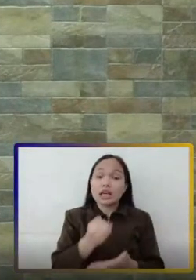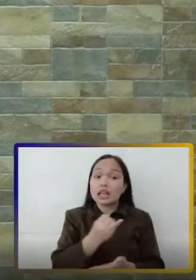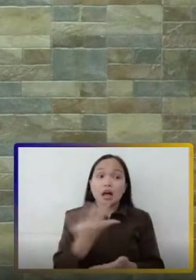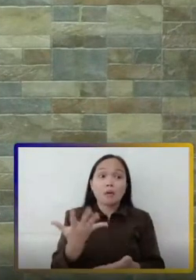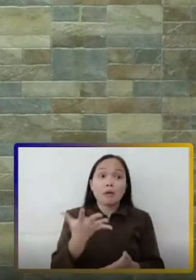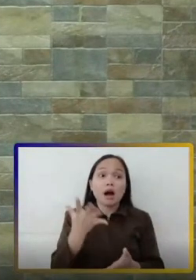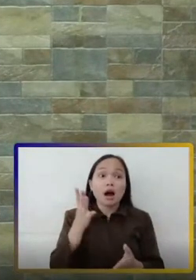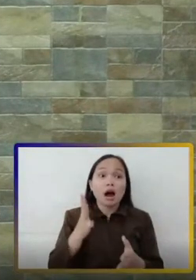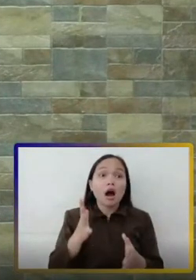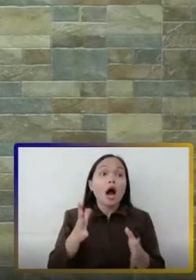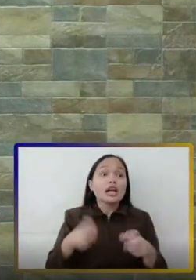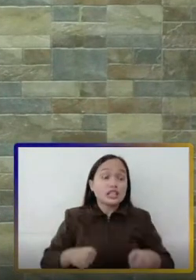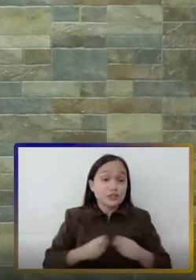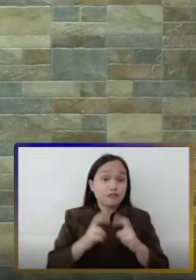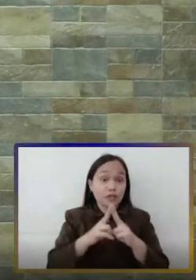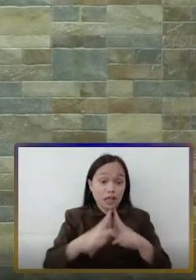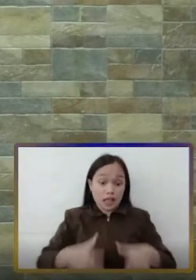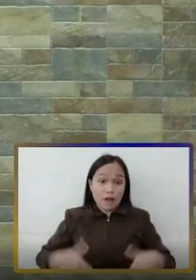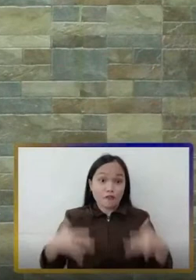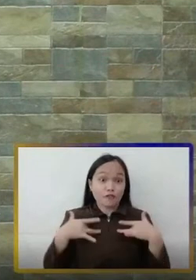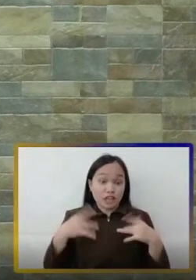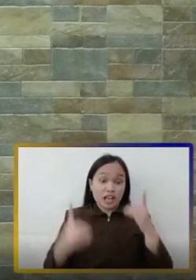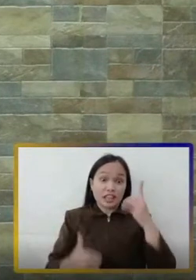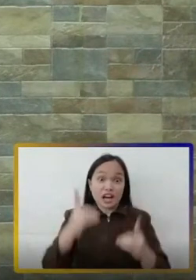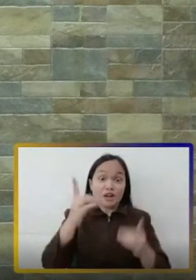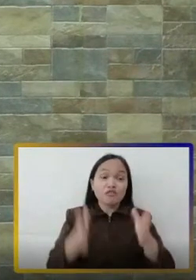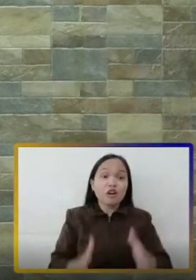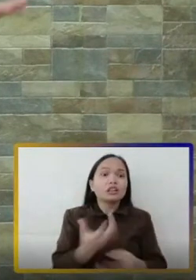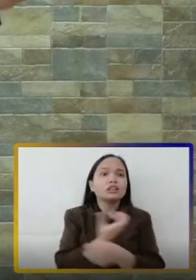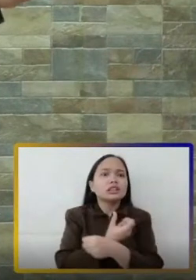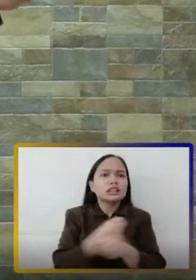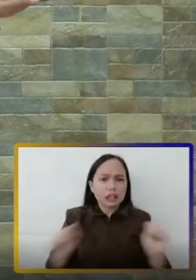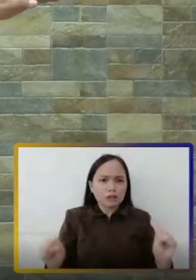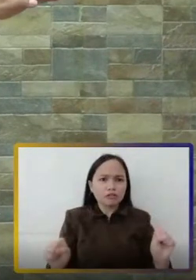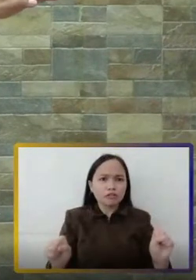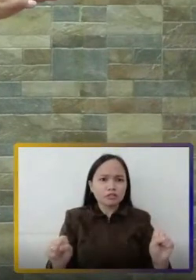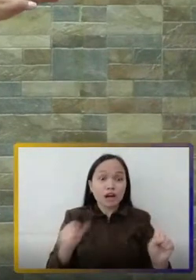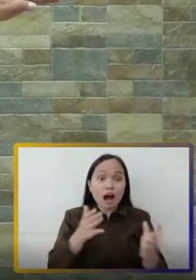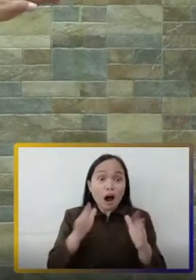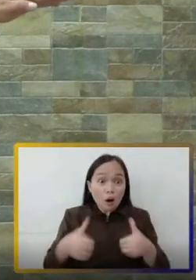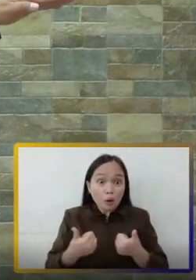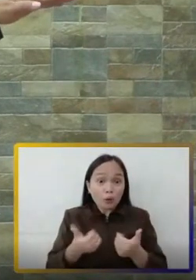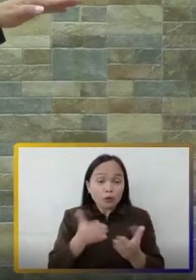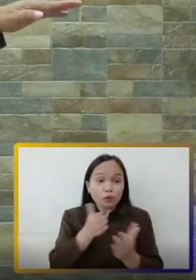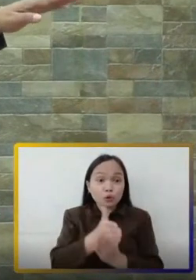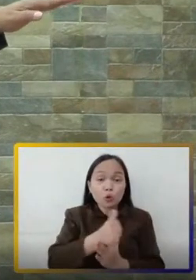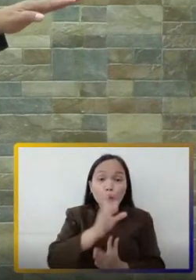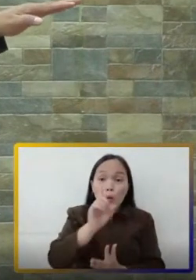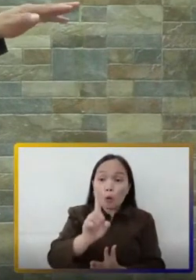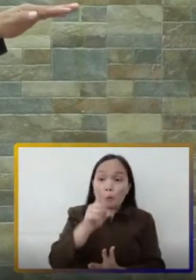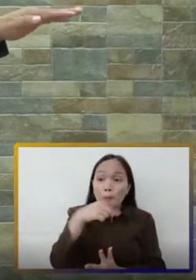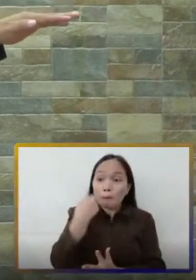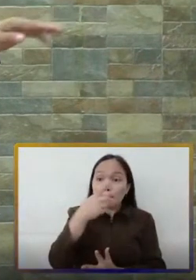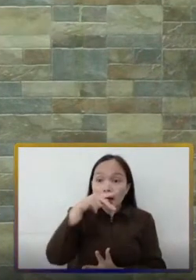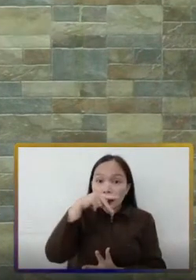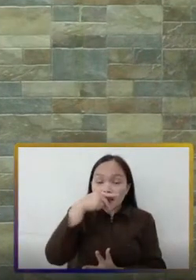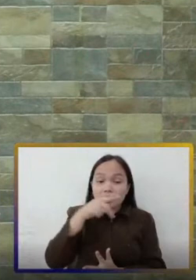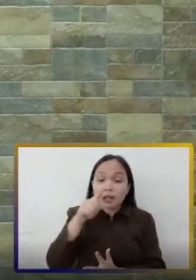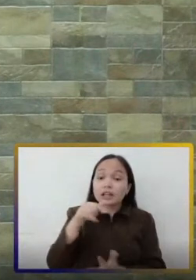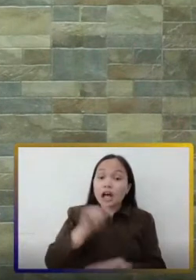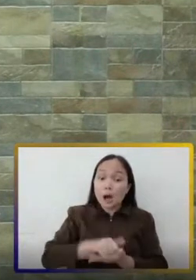pati buhay ng driver, na-save nung isang bata na trinayin ng kanyang